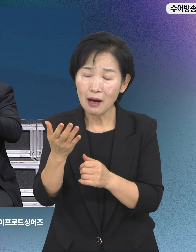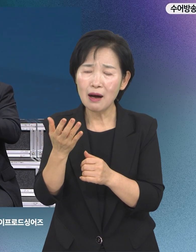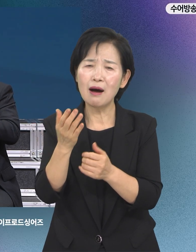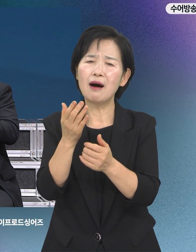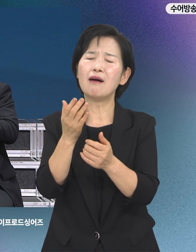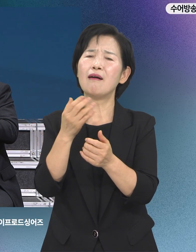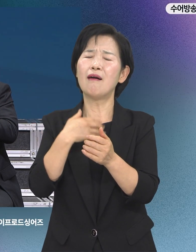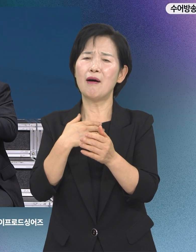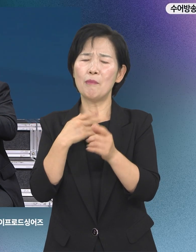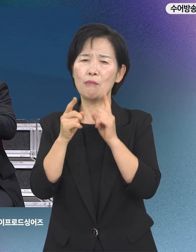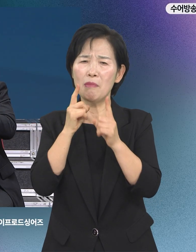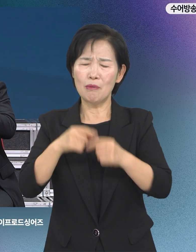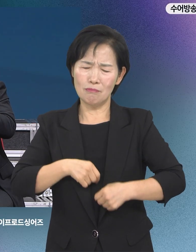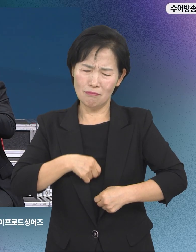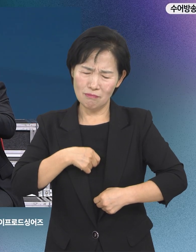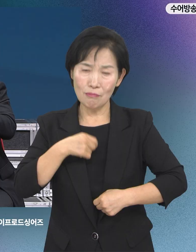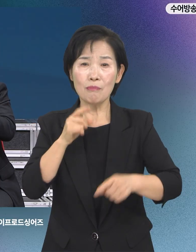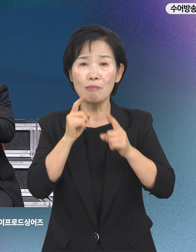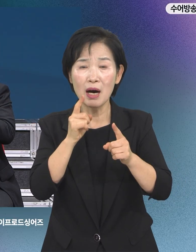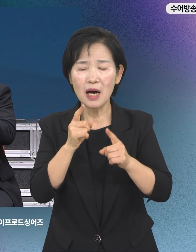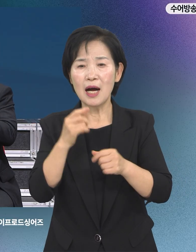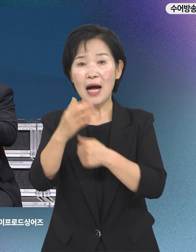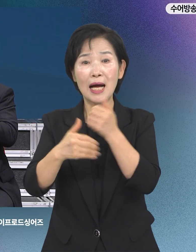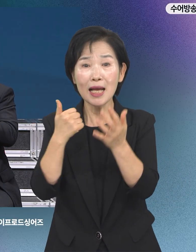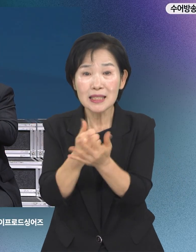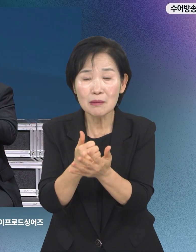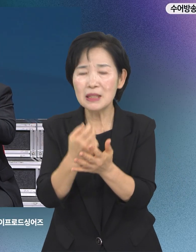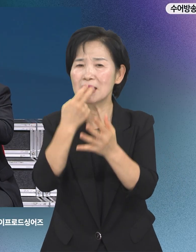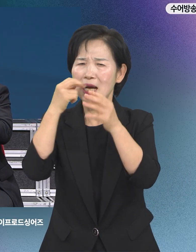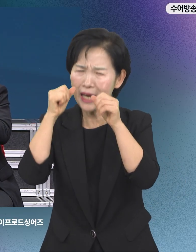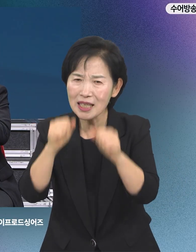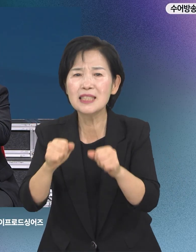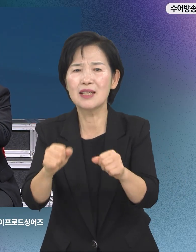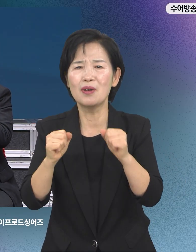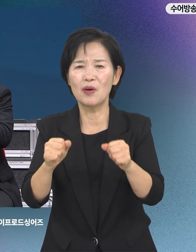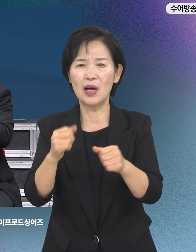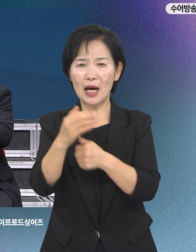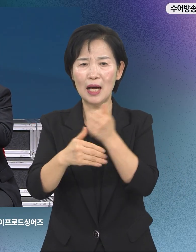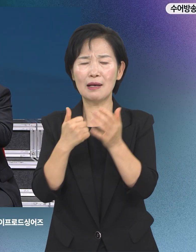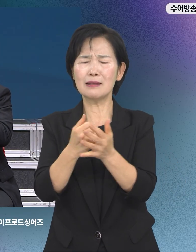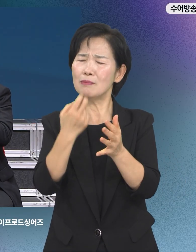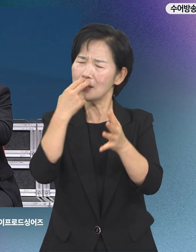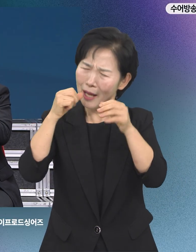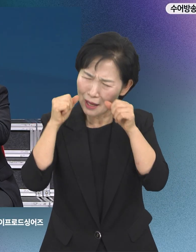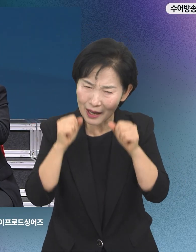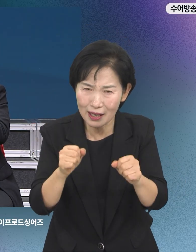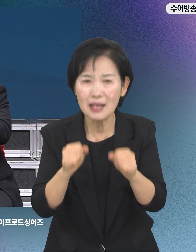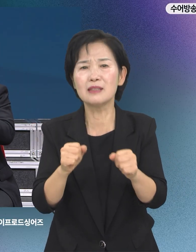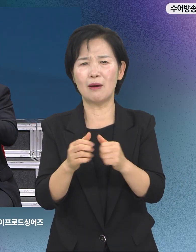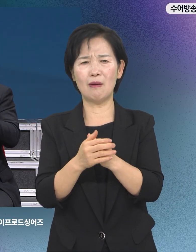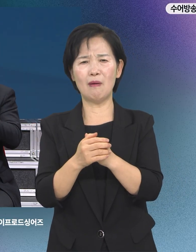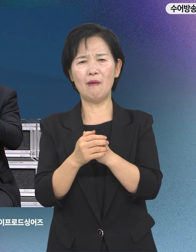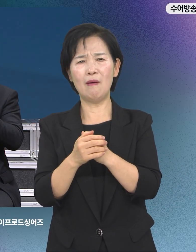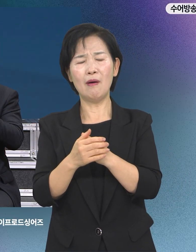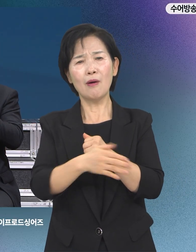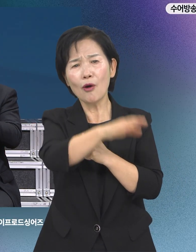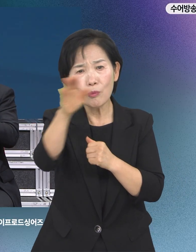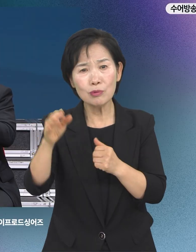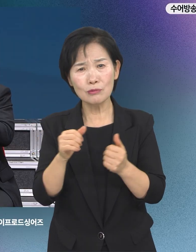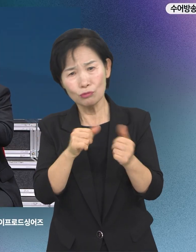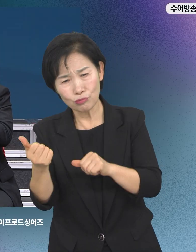싶습니다. 하나님은 살아계십니다. 하나님은 살아계십니다. 절대 죽지